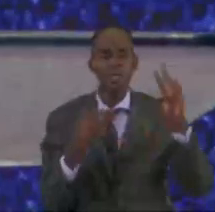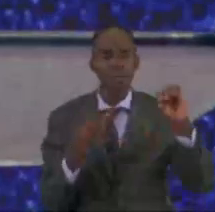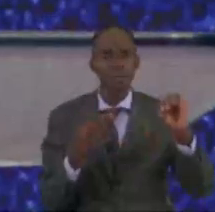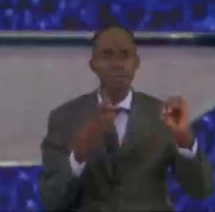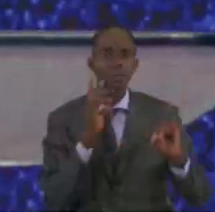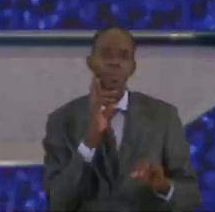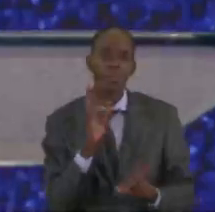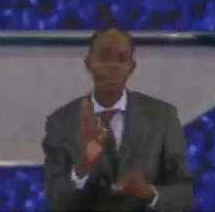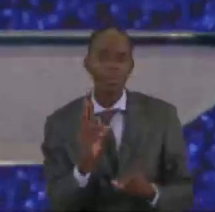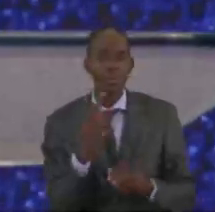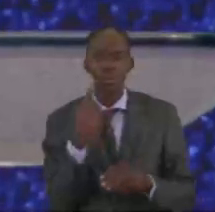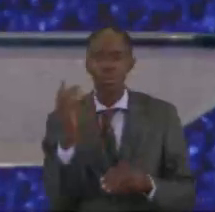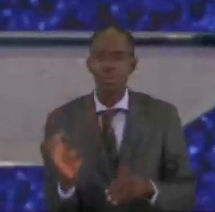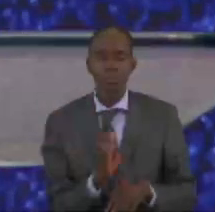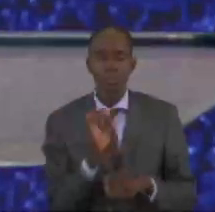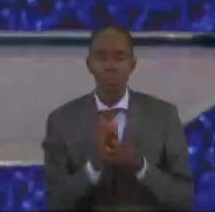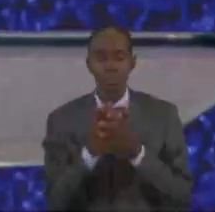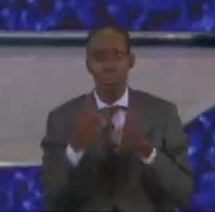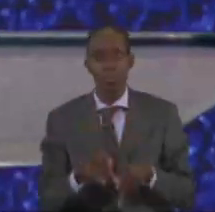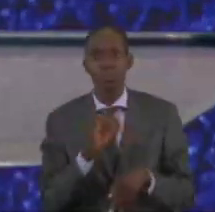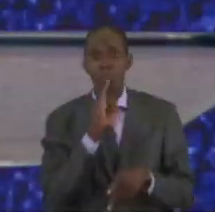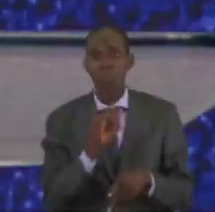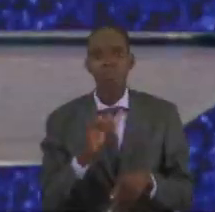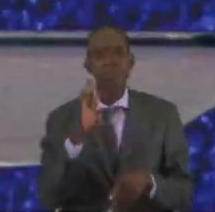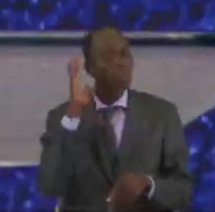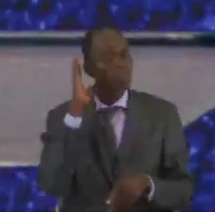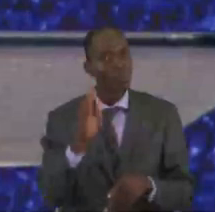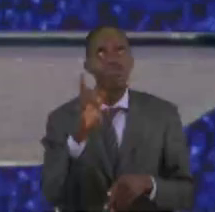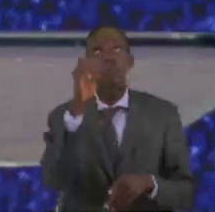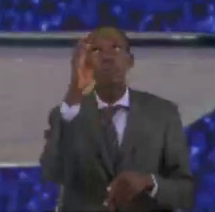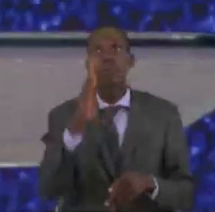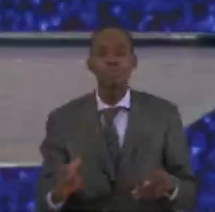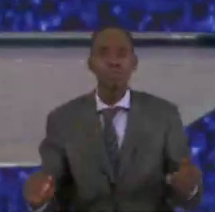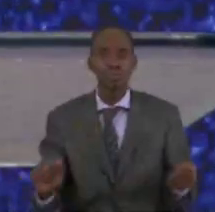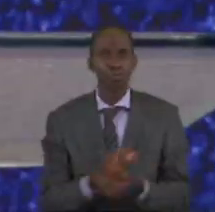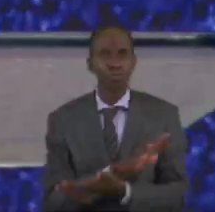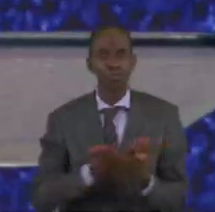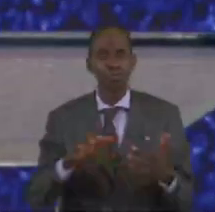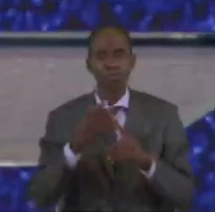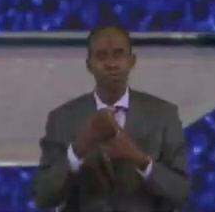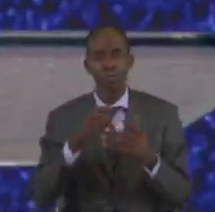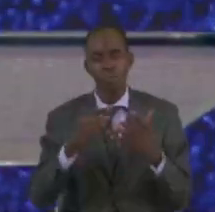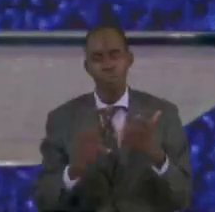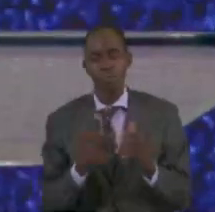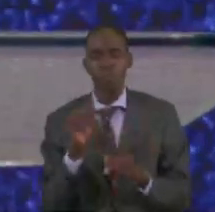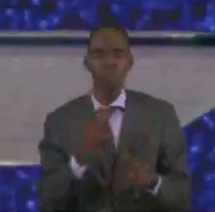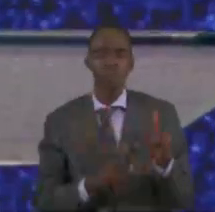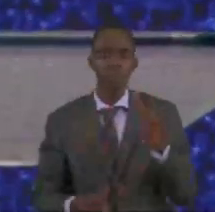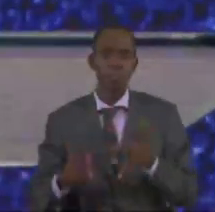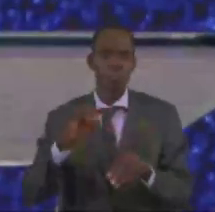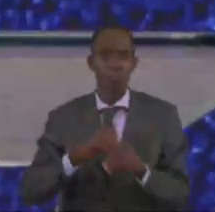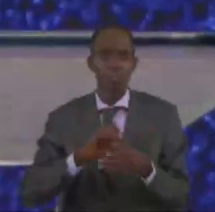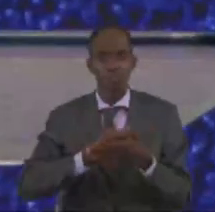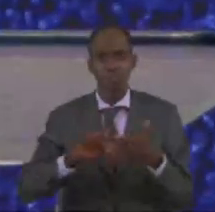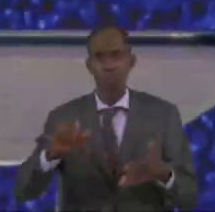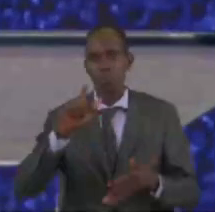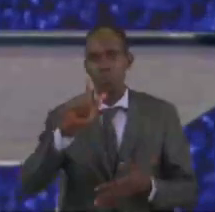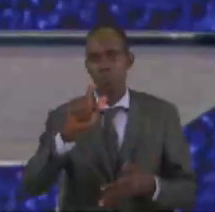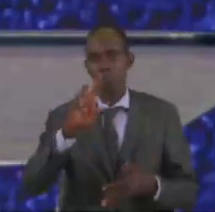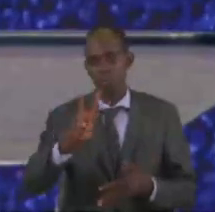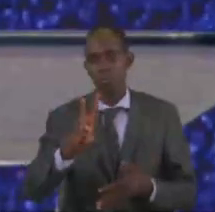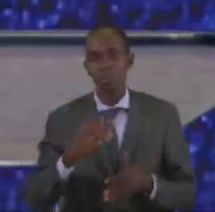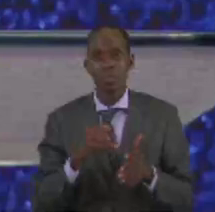Bible a dit que l'homme là, la femme là, qui que la personne est, soit, le Seigneur l'exterminera du